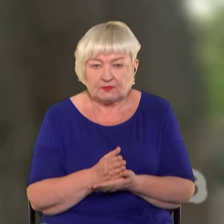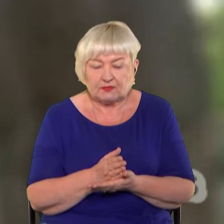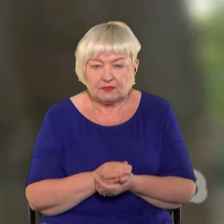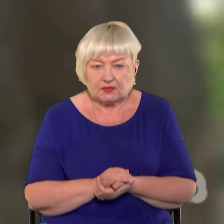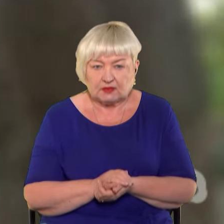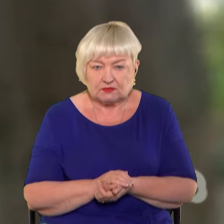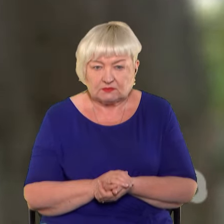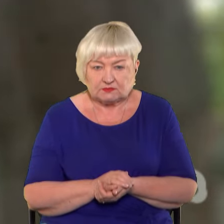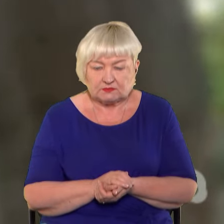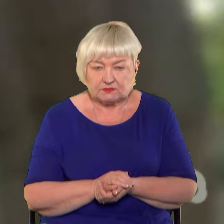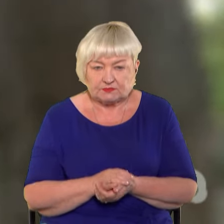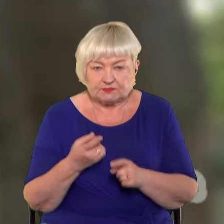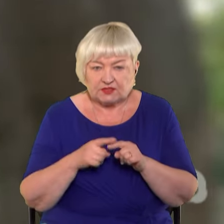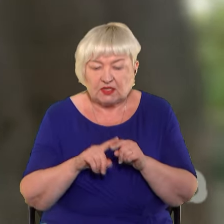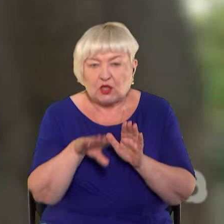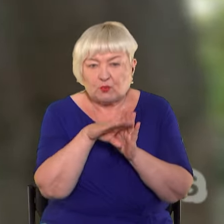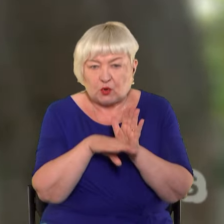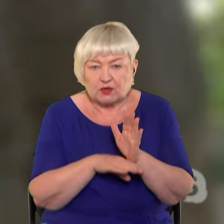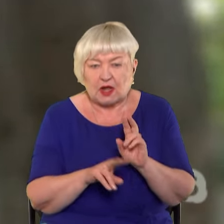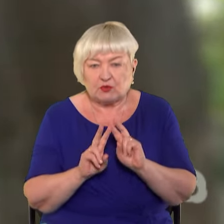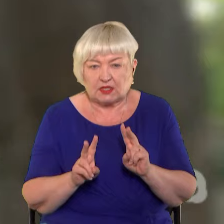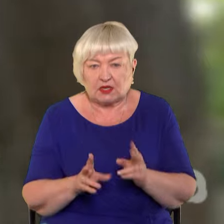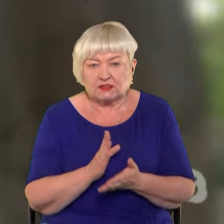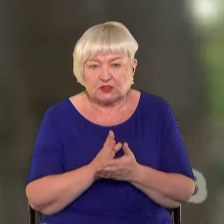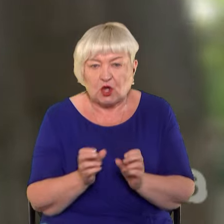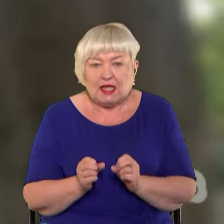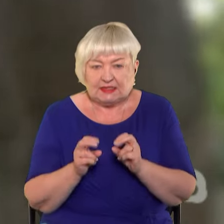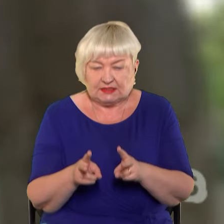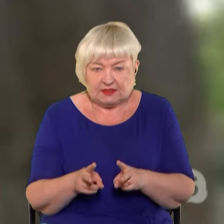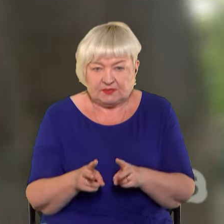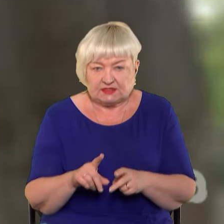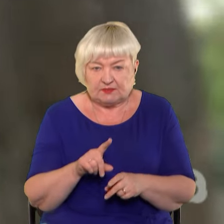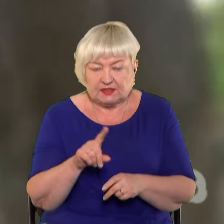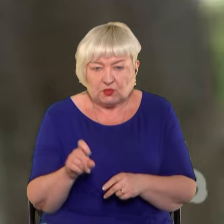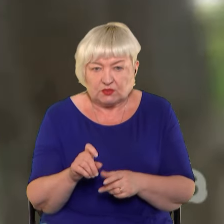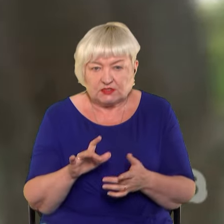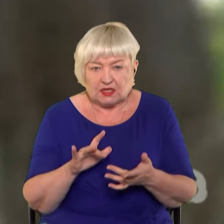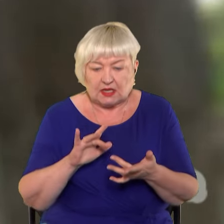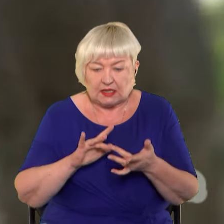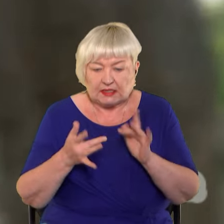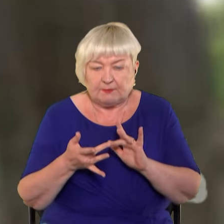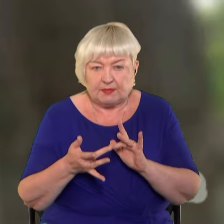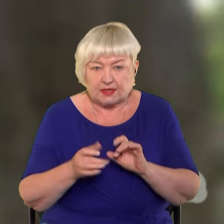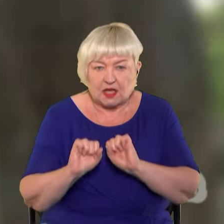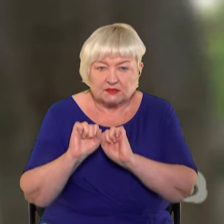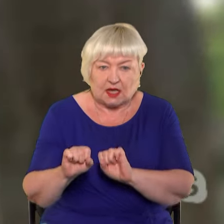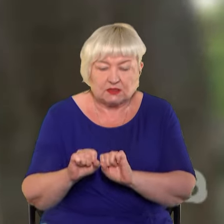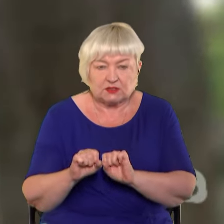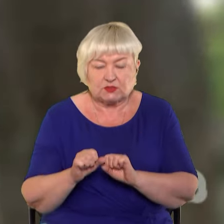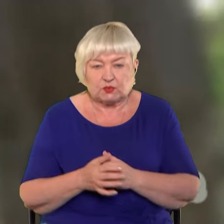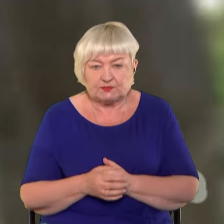власне тією програмою, яка становить небезпеку з точки кіберзахисту, бо